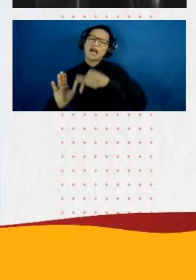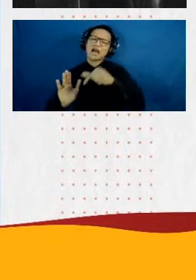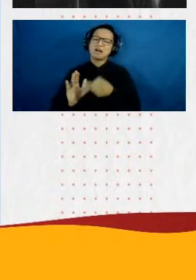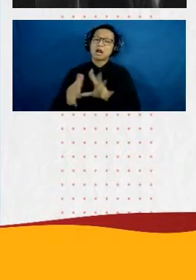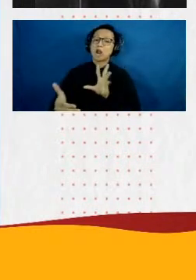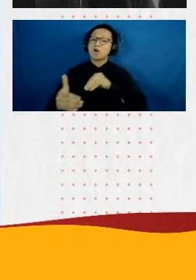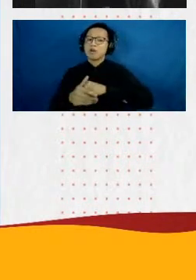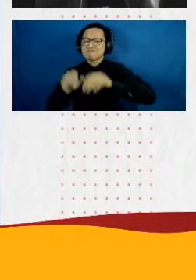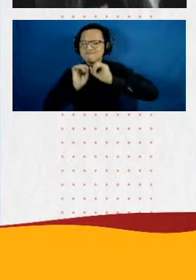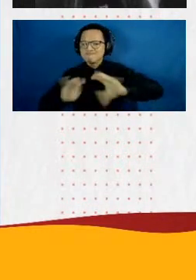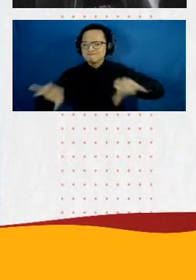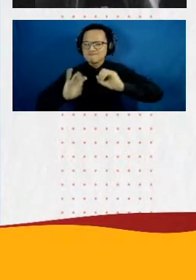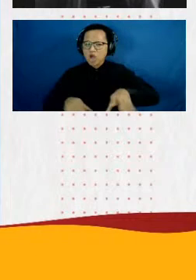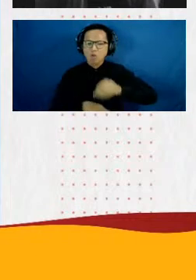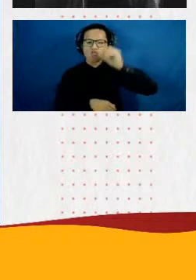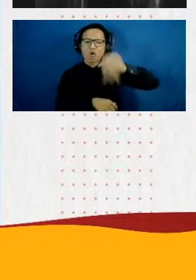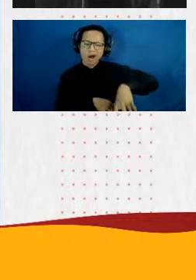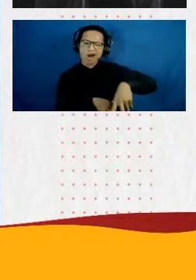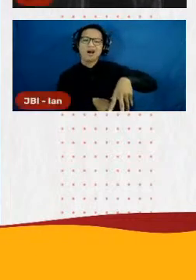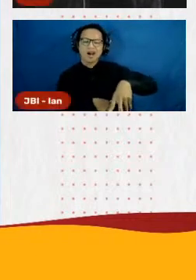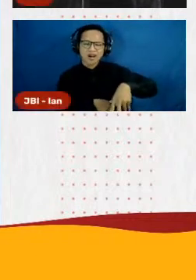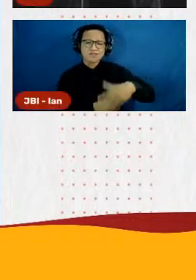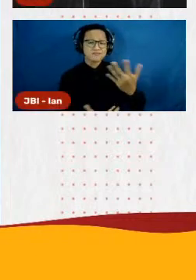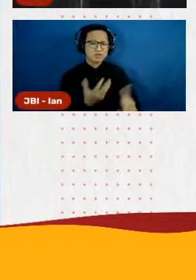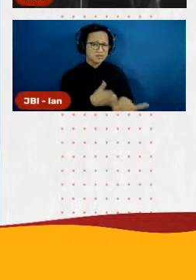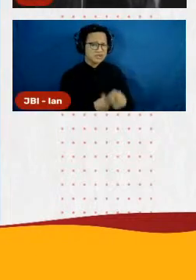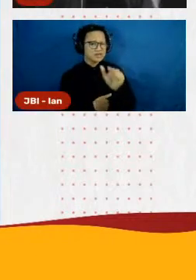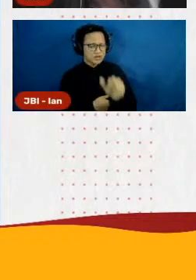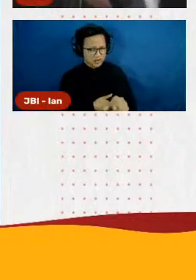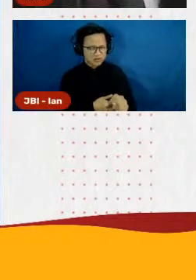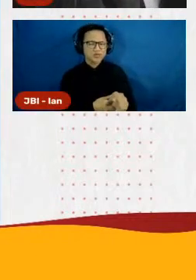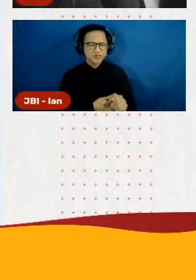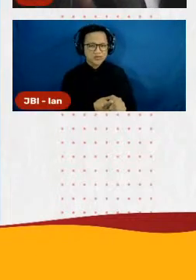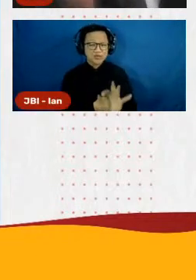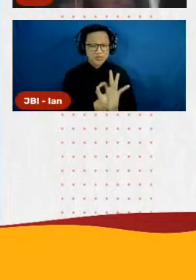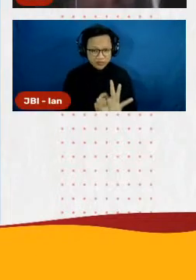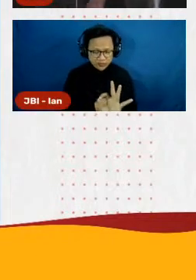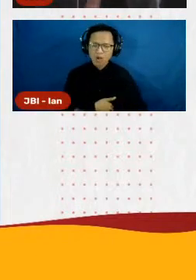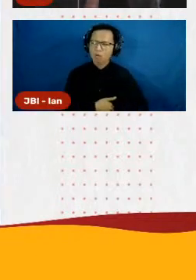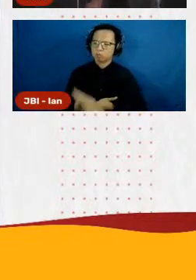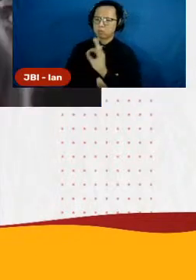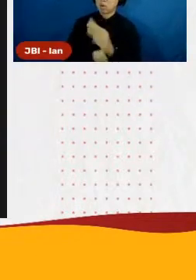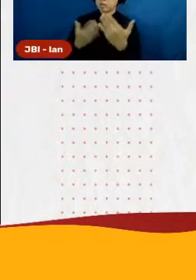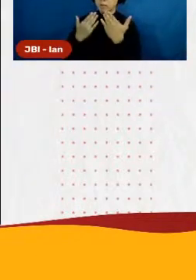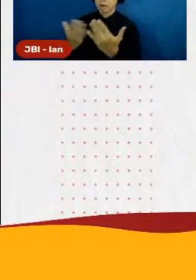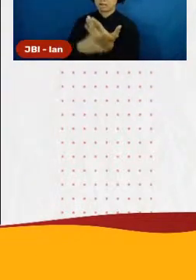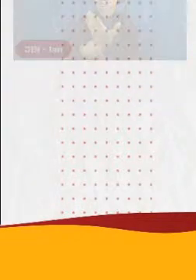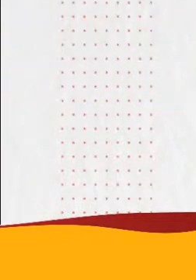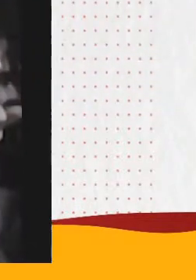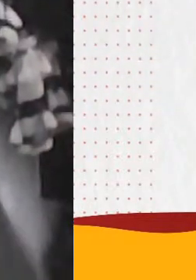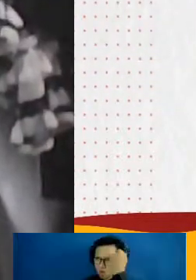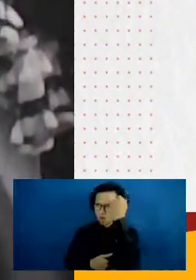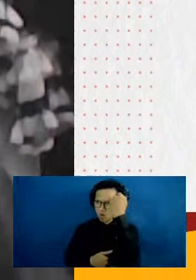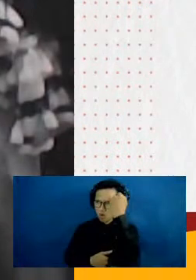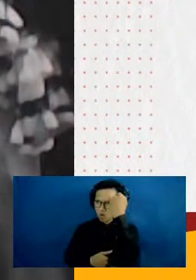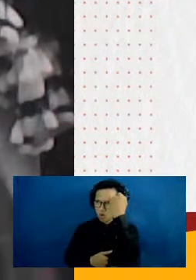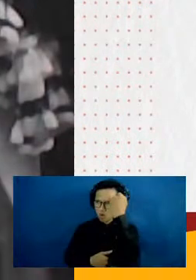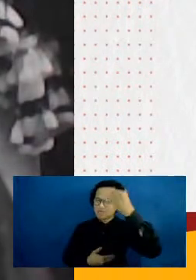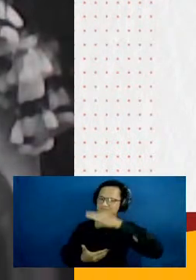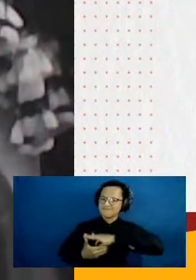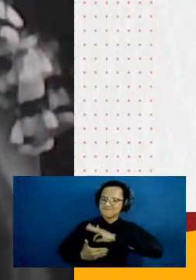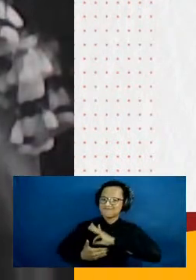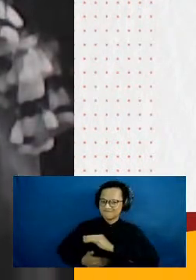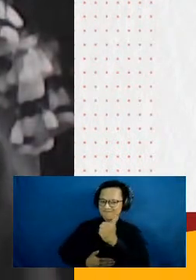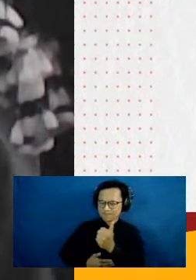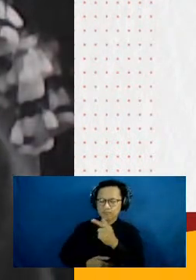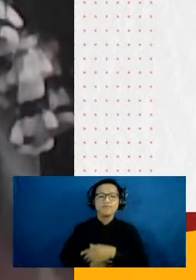gitu. Oke, siap. Ya, mungkin segitu dulu Caca dari saya. Siap. Luar biasa, terima kasih ilmu yang sangat bermanfaatnya Kak Rizal. Nah